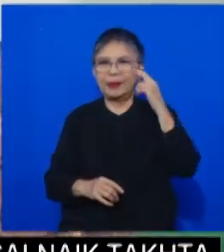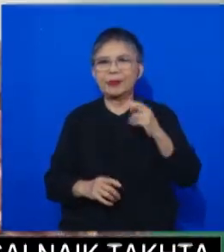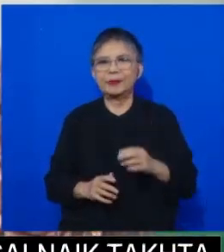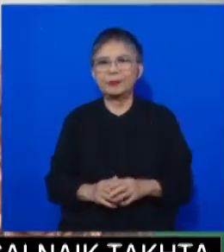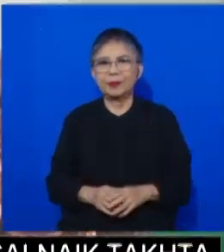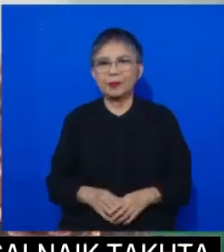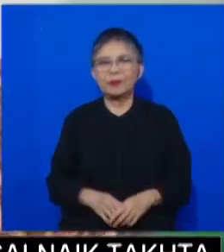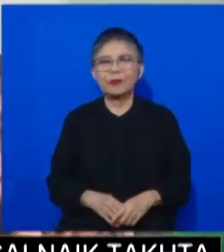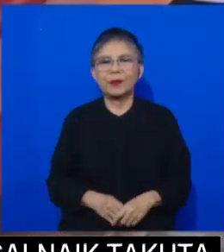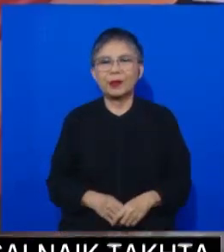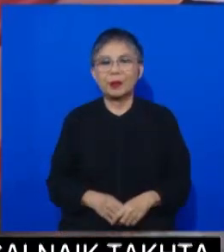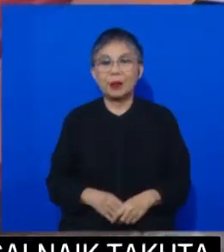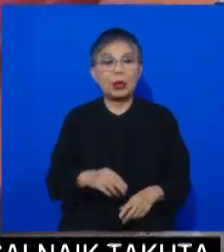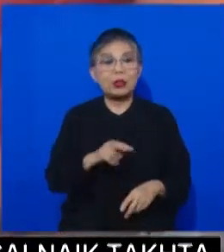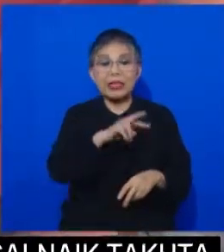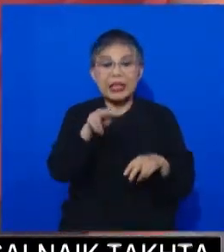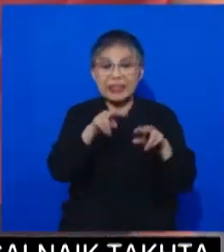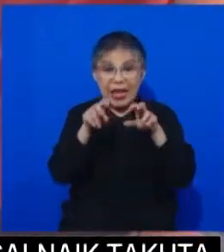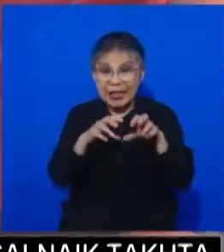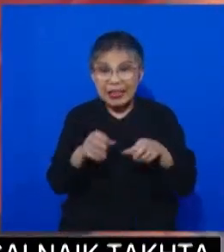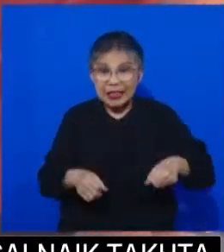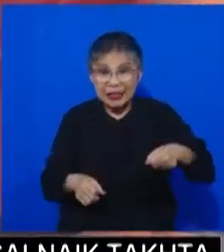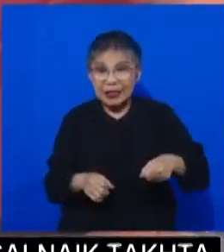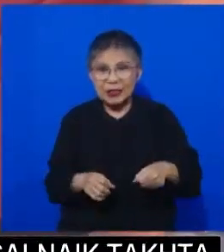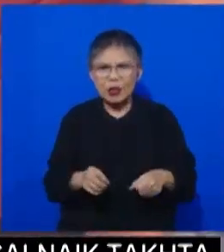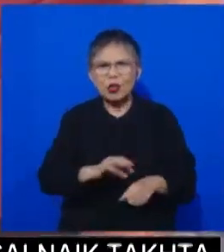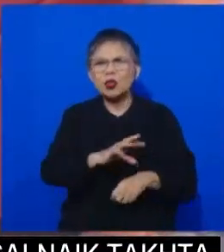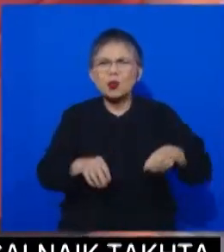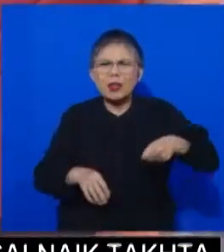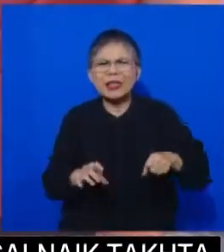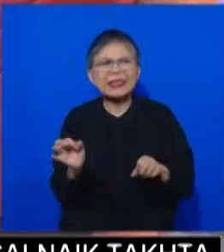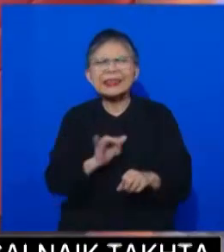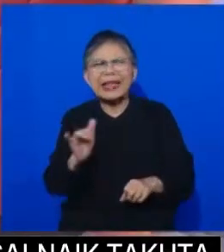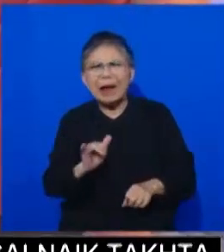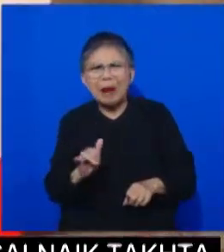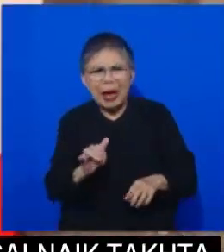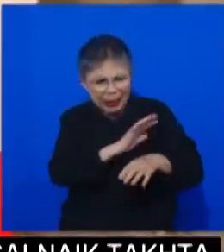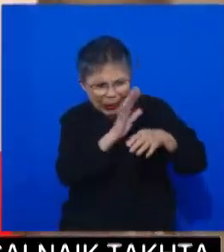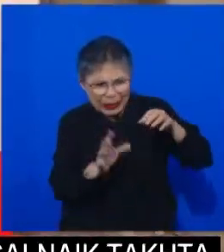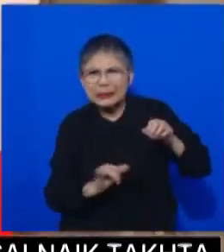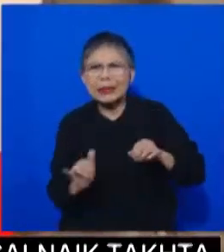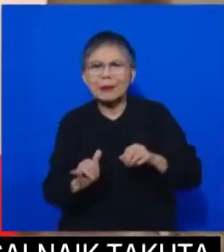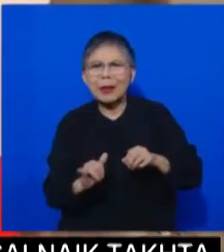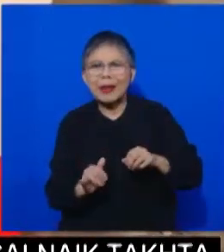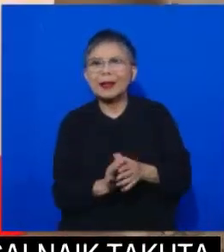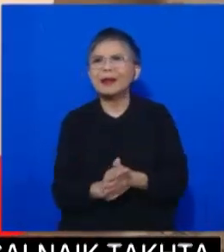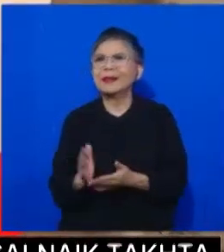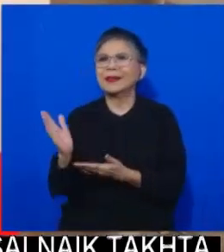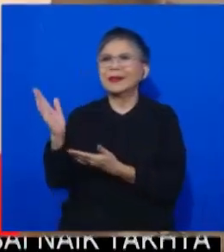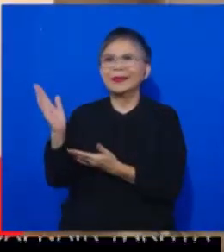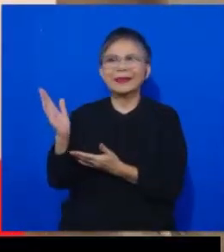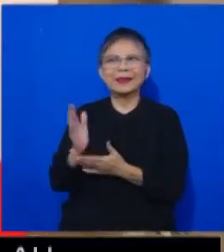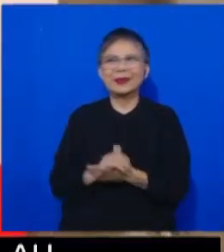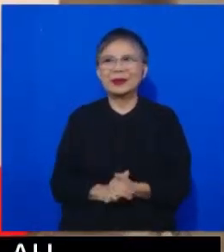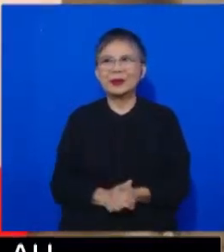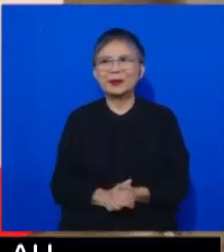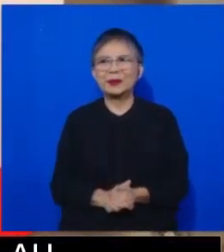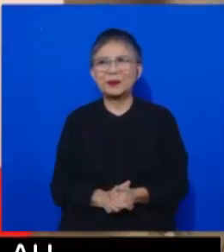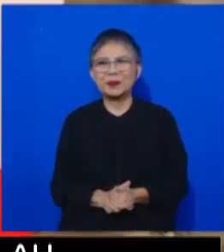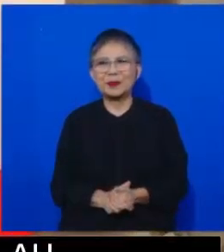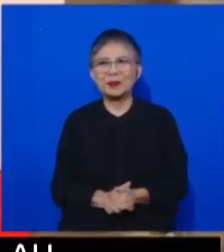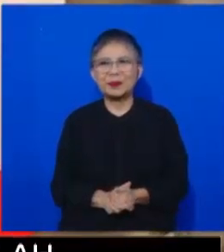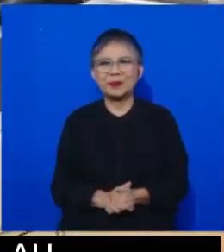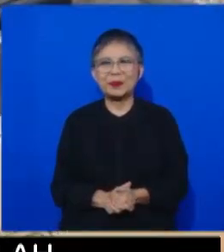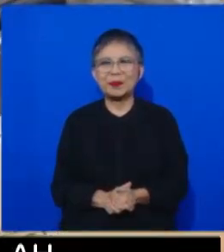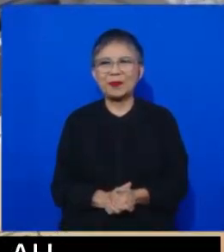mencari tas tersebut. Sementara itu, Kasih Penyelenggara Haji dan Umroh Kantor Kemenag Ponorogo, Marjuni, menjelaskan bahwa memang tidak